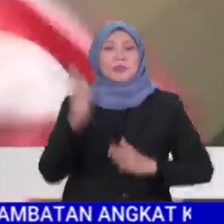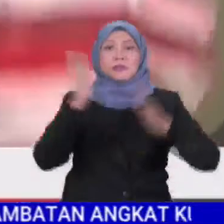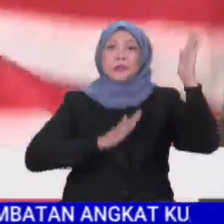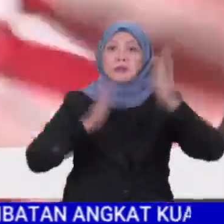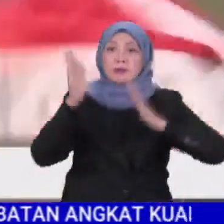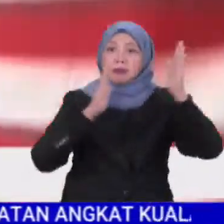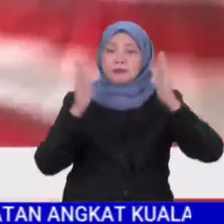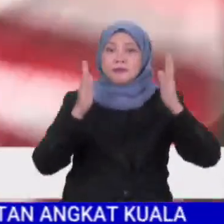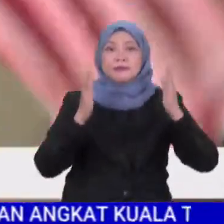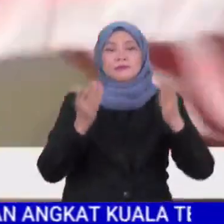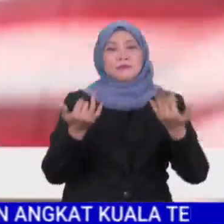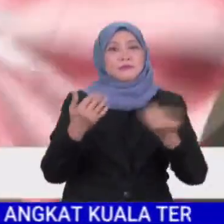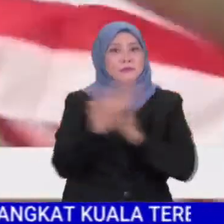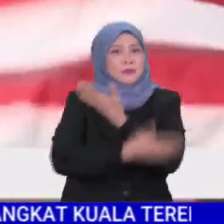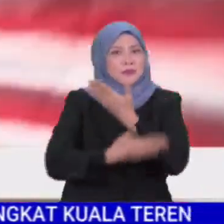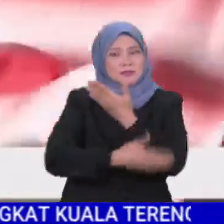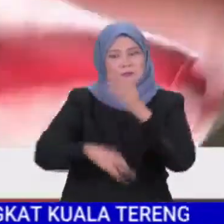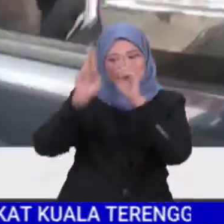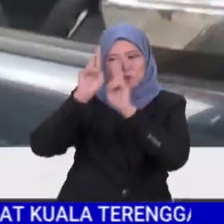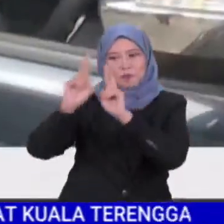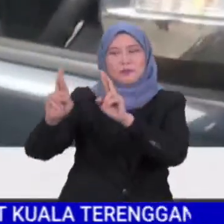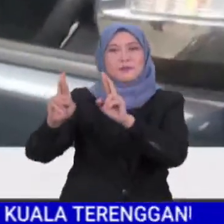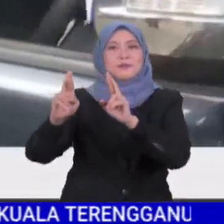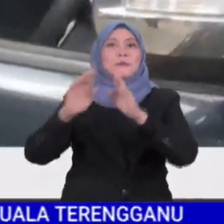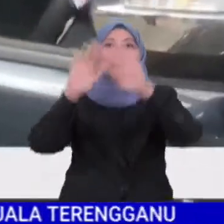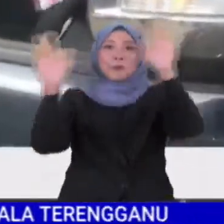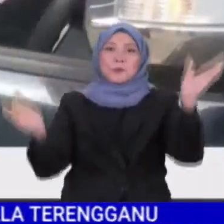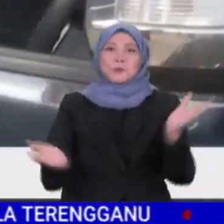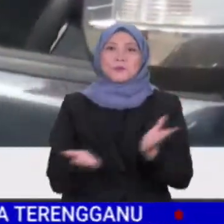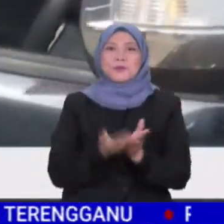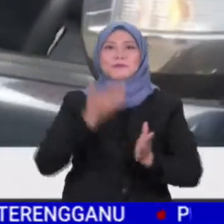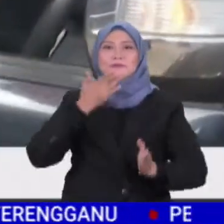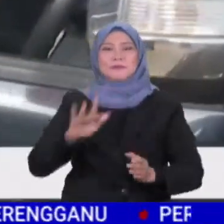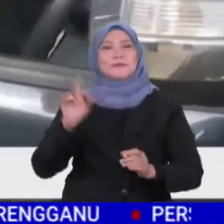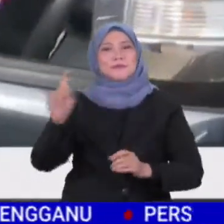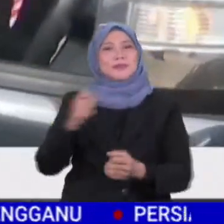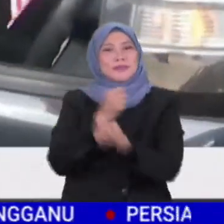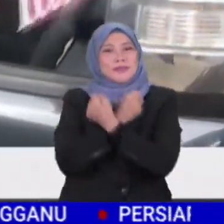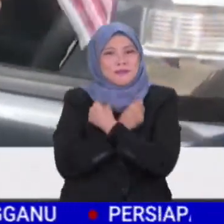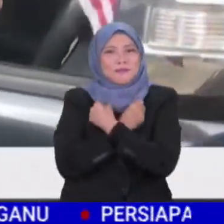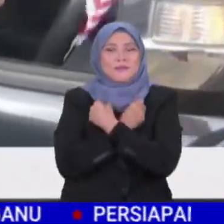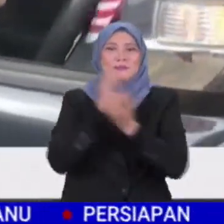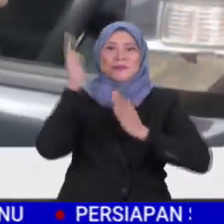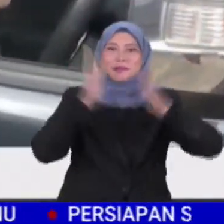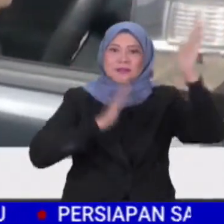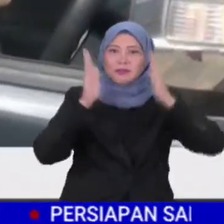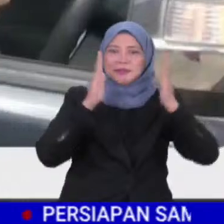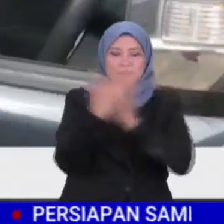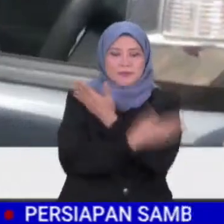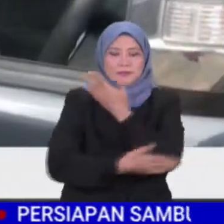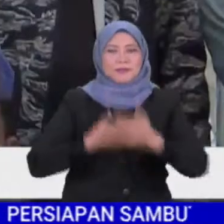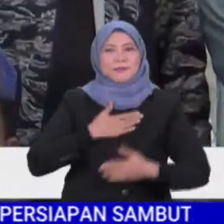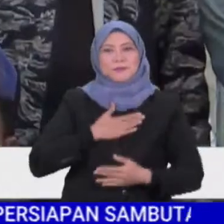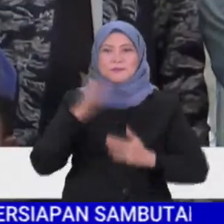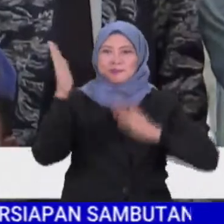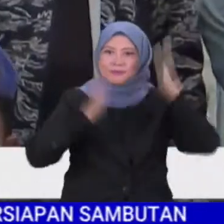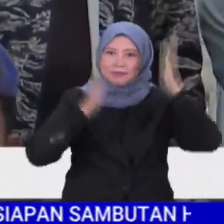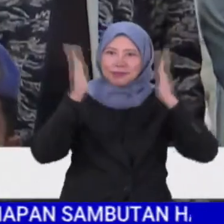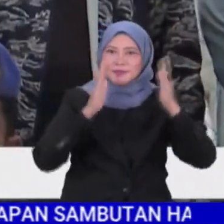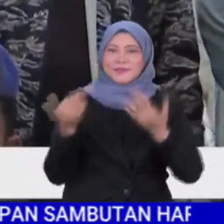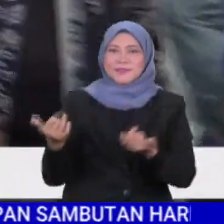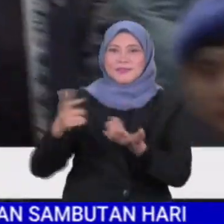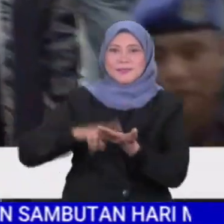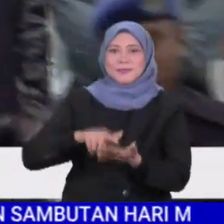Malaysia, negara berdaulat, bumi bertuah. Semarakan cinta anda kepada tanah air tercinta, negaraku Malaysia.